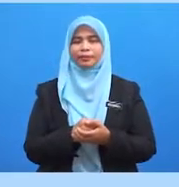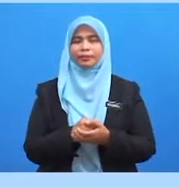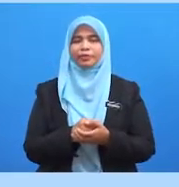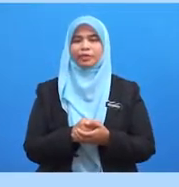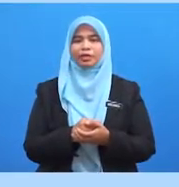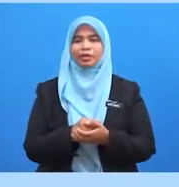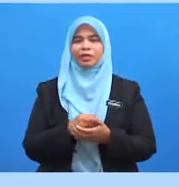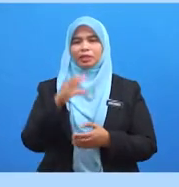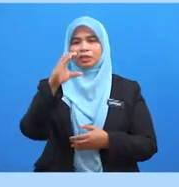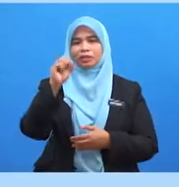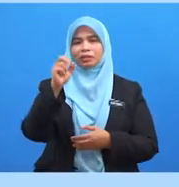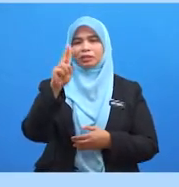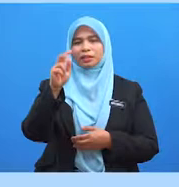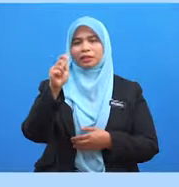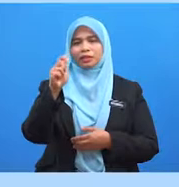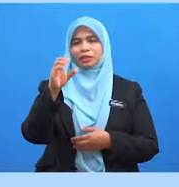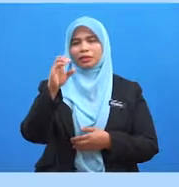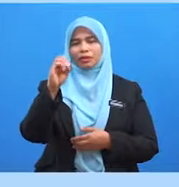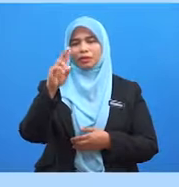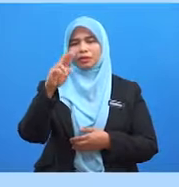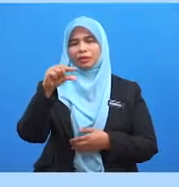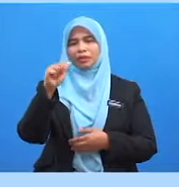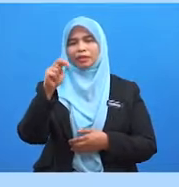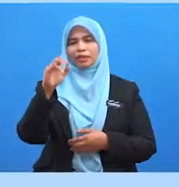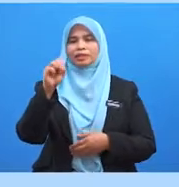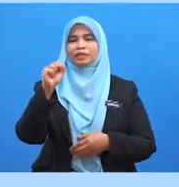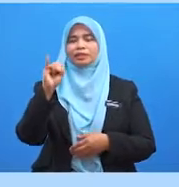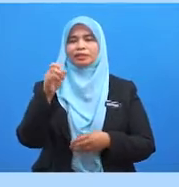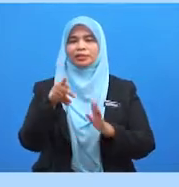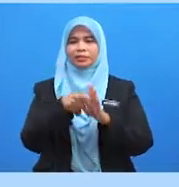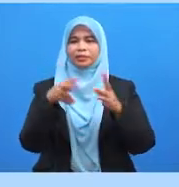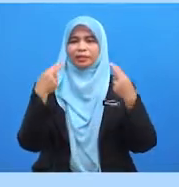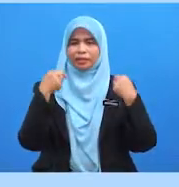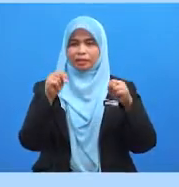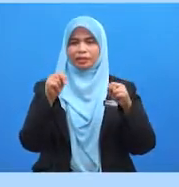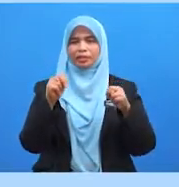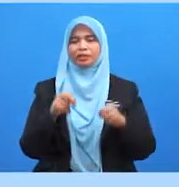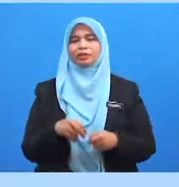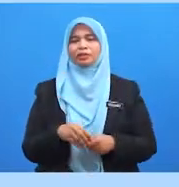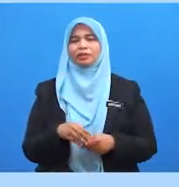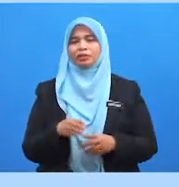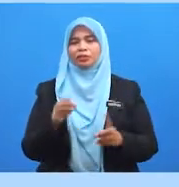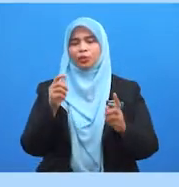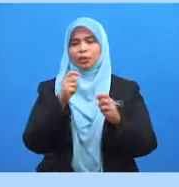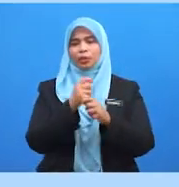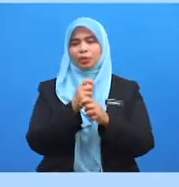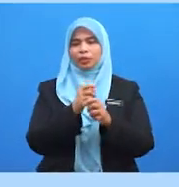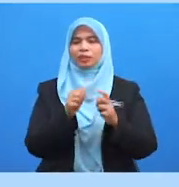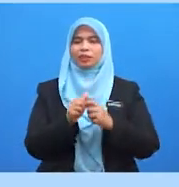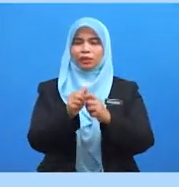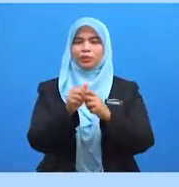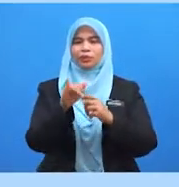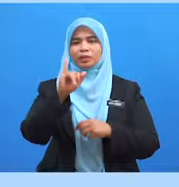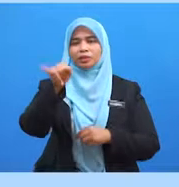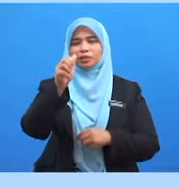Carta Organisasi Perniagaan, spesifikasi tugas mengikut